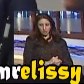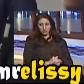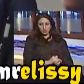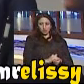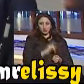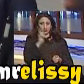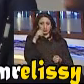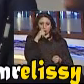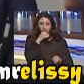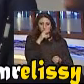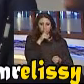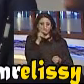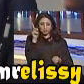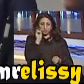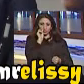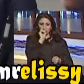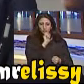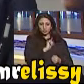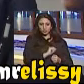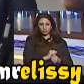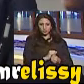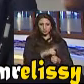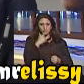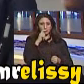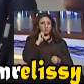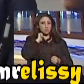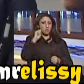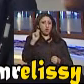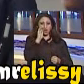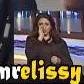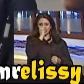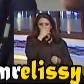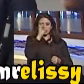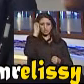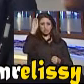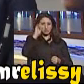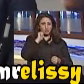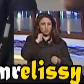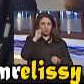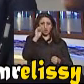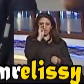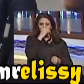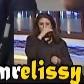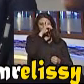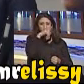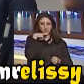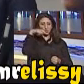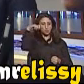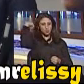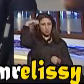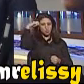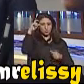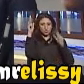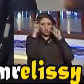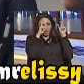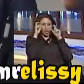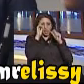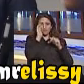ويعني بالمناسبة أنا بأخاطب السيد محافظ الجيزة دكتور علي عبد الرحمن, وأخاطب السيد مدير أمن